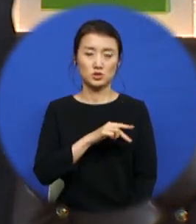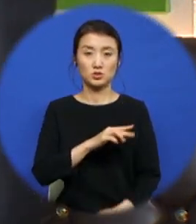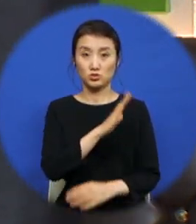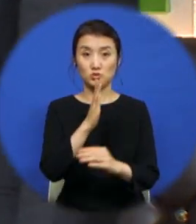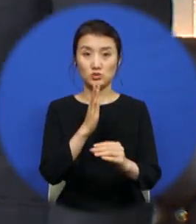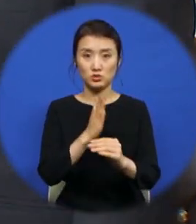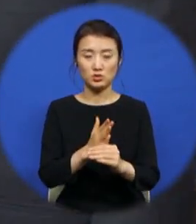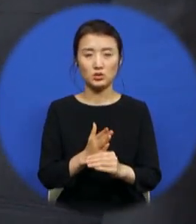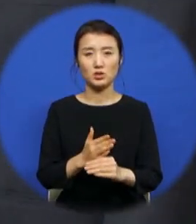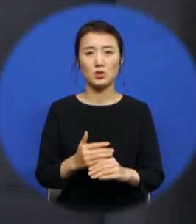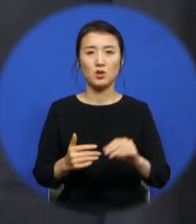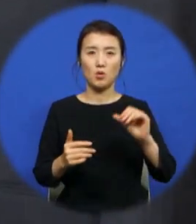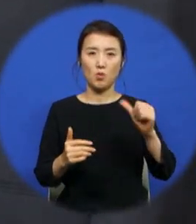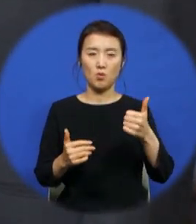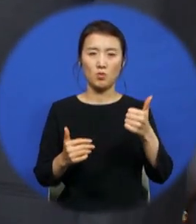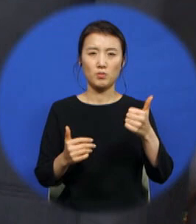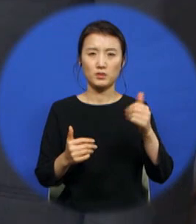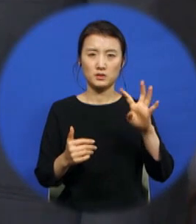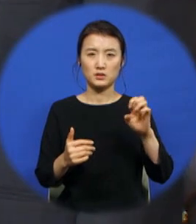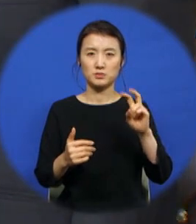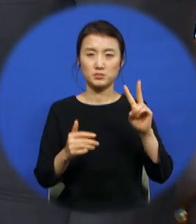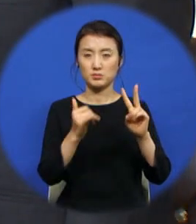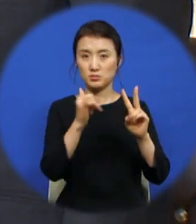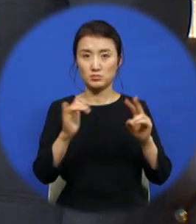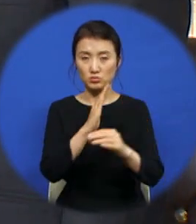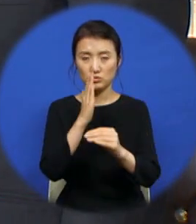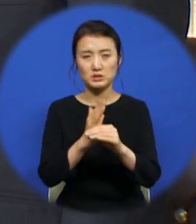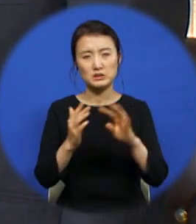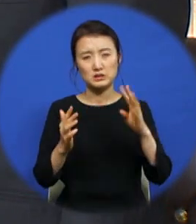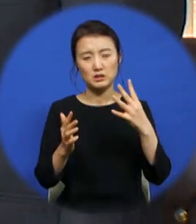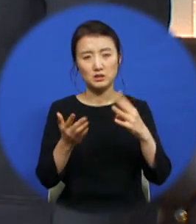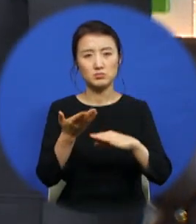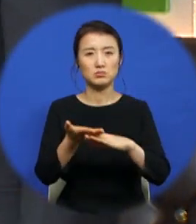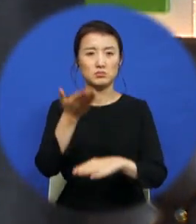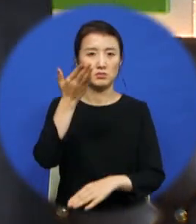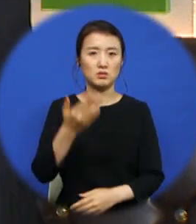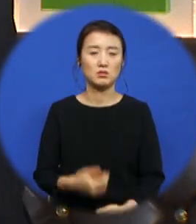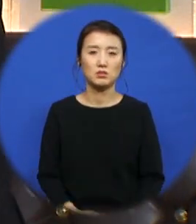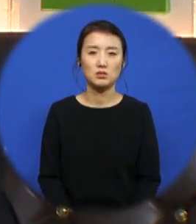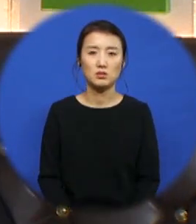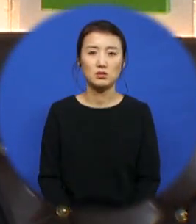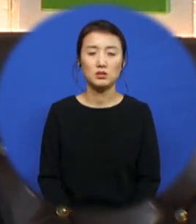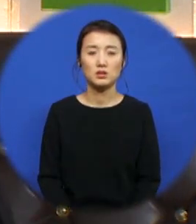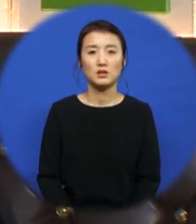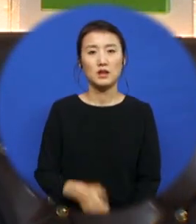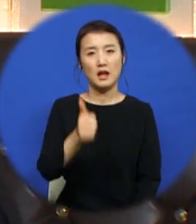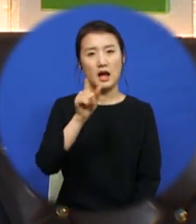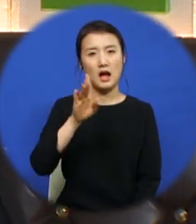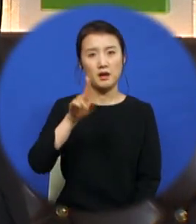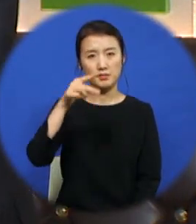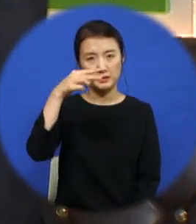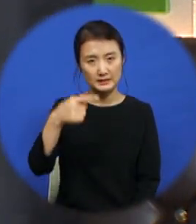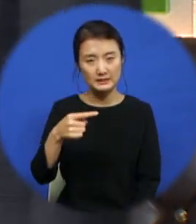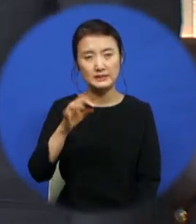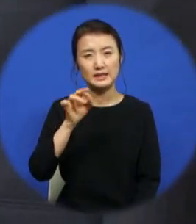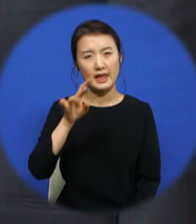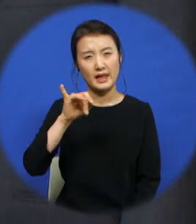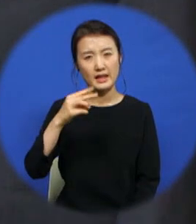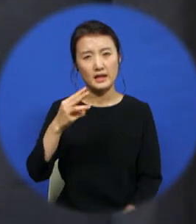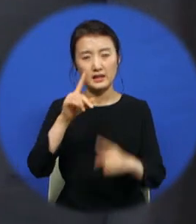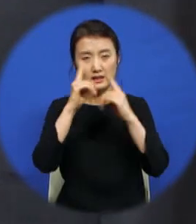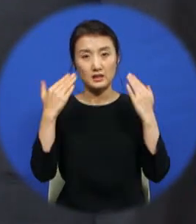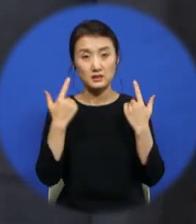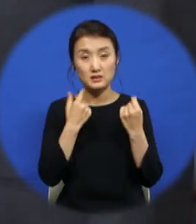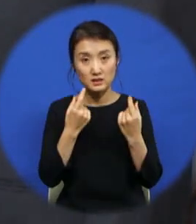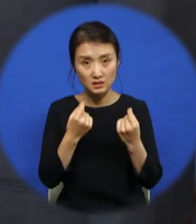42명 입니다 크 족 예 아 분의 예일 등 맴 대 교수의 25회 35% 가